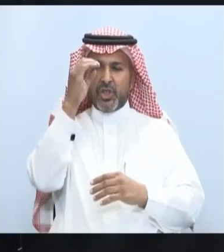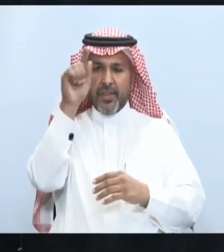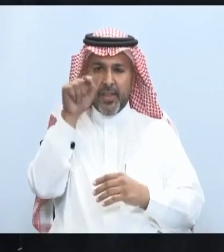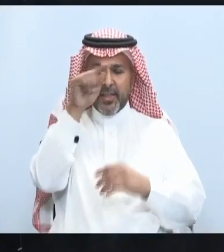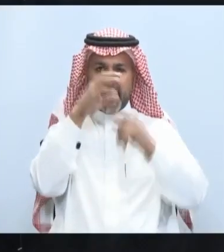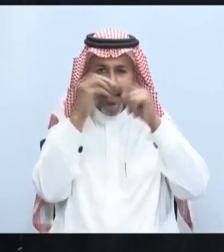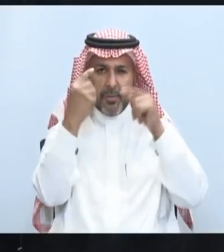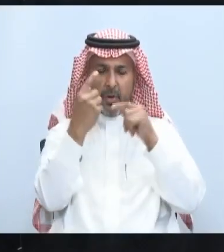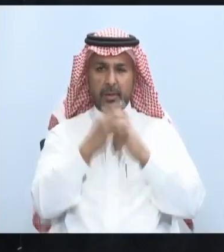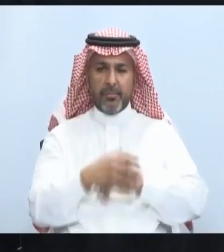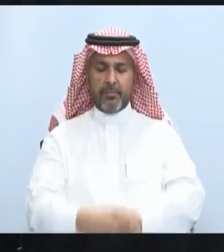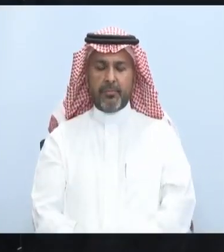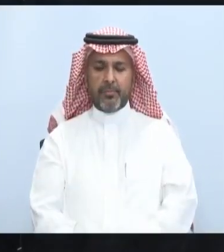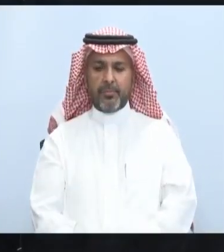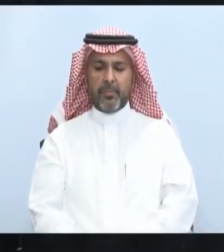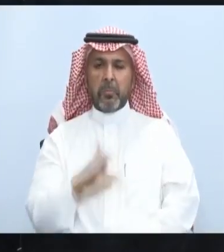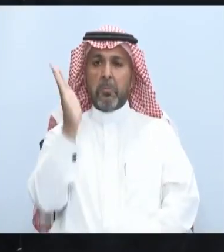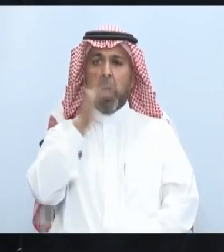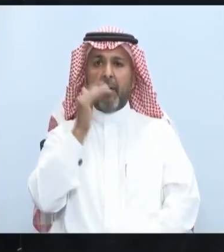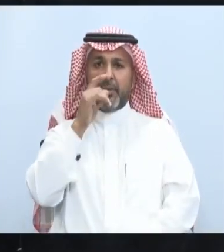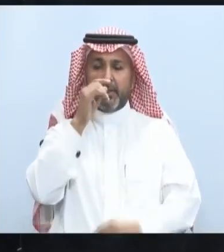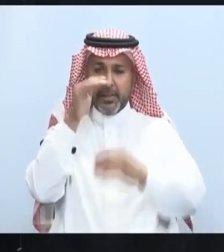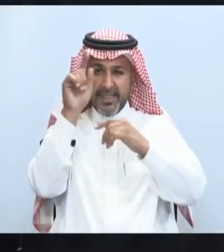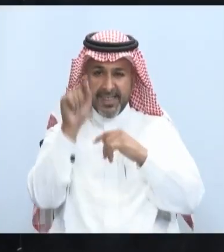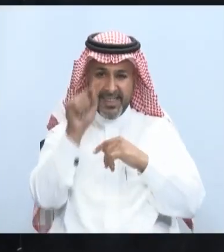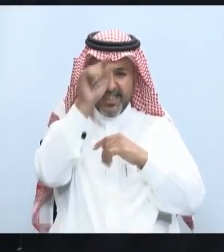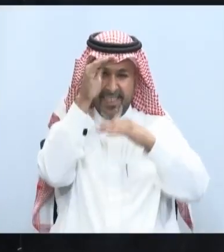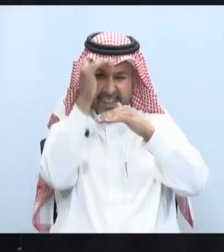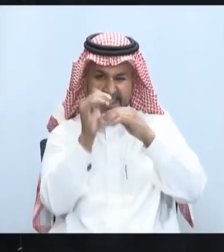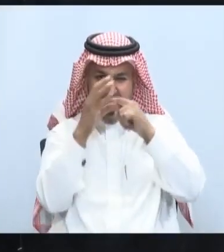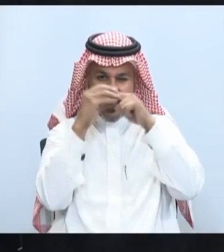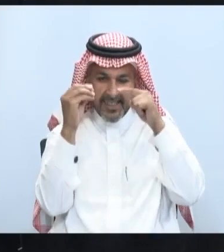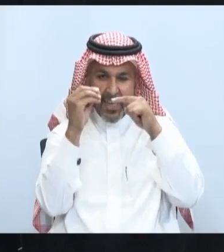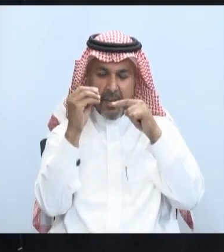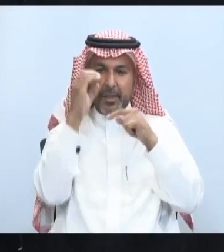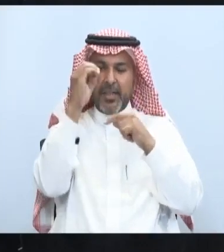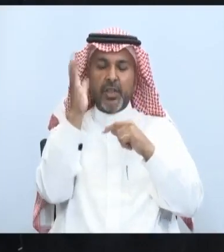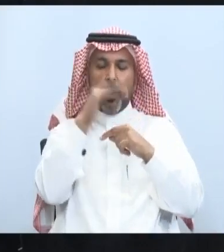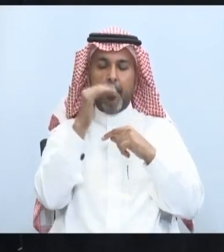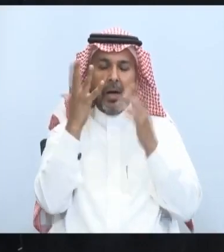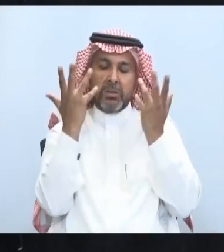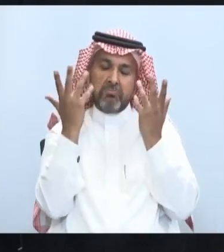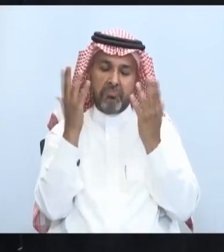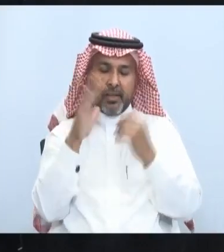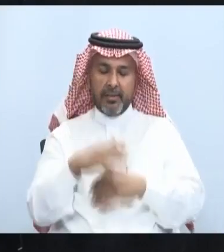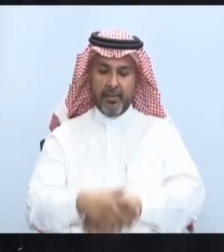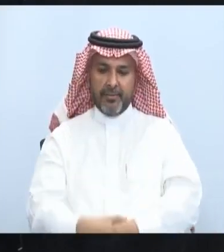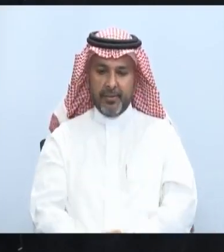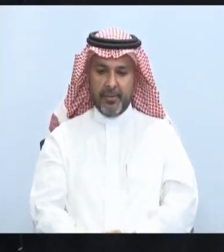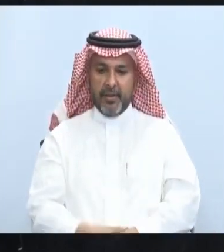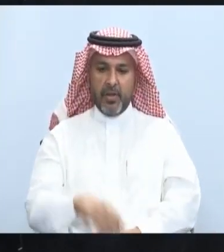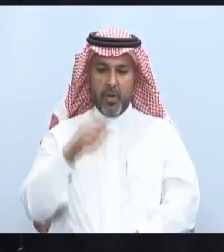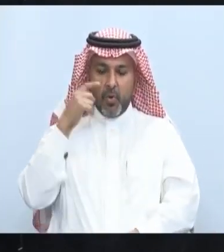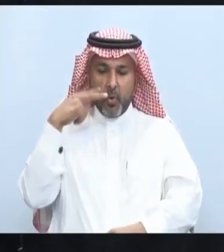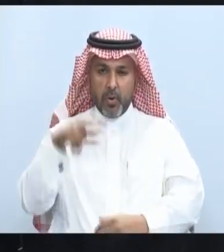داخل الجذر ليس قيمه غير معروفه قيمه غير معروفه يعني خارج الاعداد الحقيقيه الان وضع